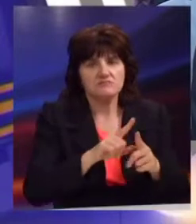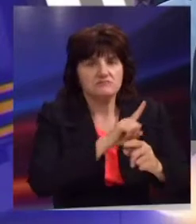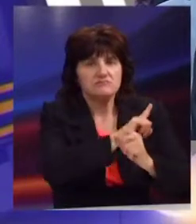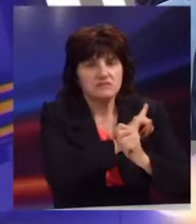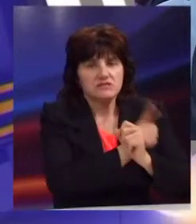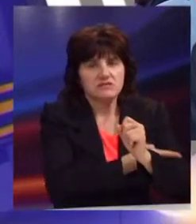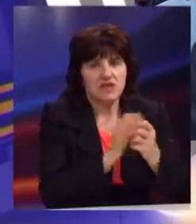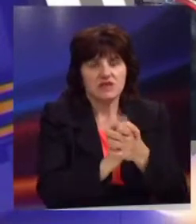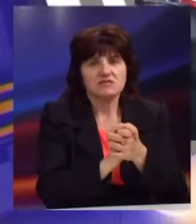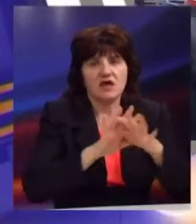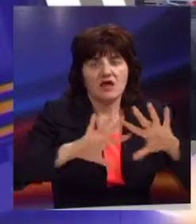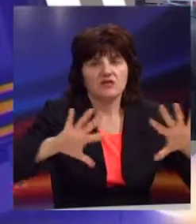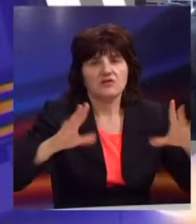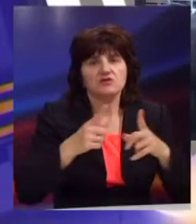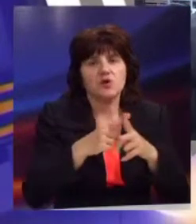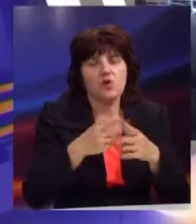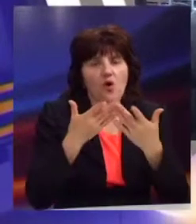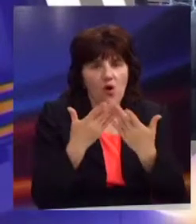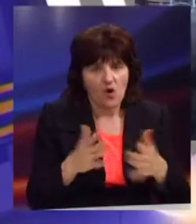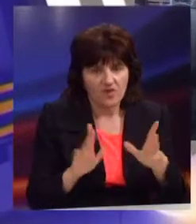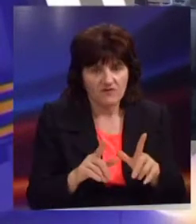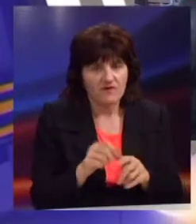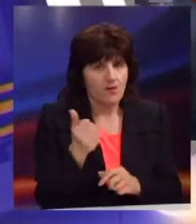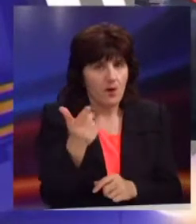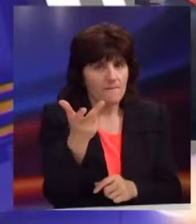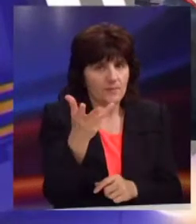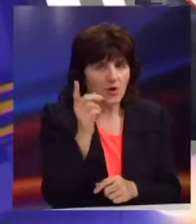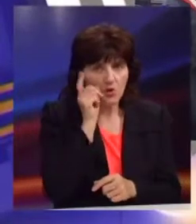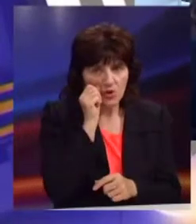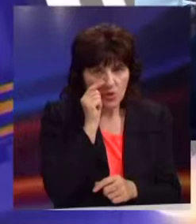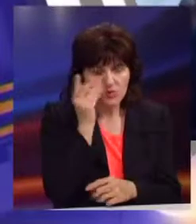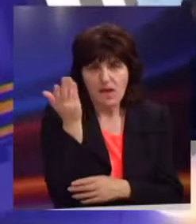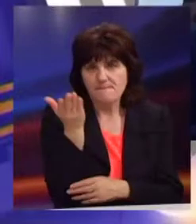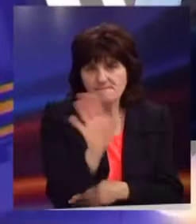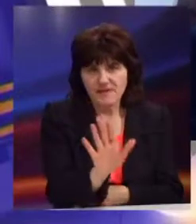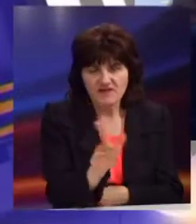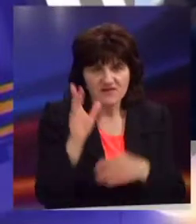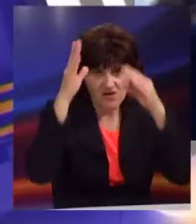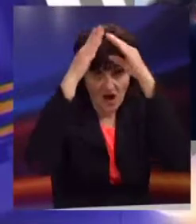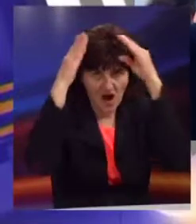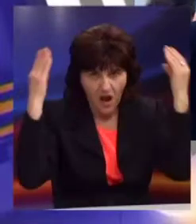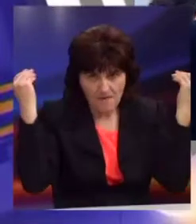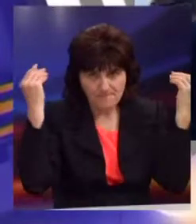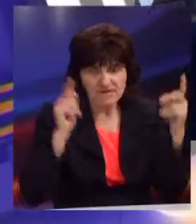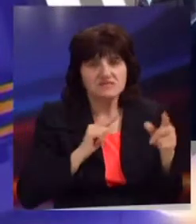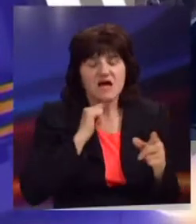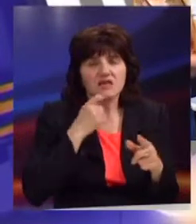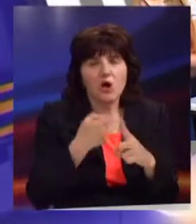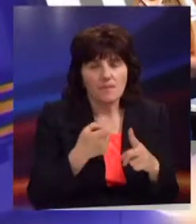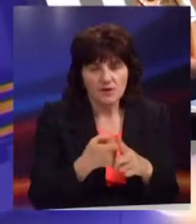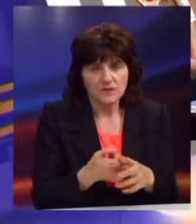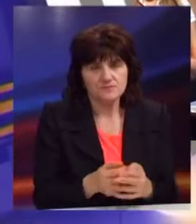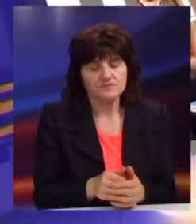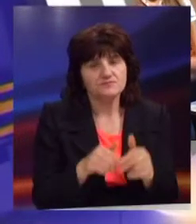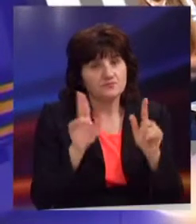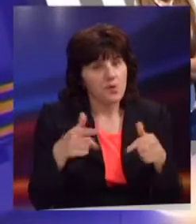stvore snažno zajedničko tržište. Otvaranju sajma prisustvovao je veliki broj zvanica, predstavnika konzulata i ambasada, kao i